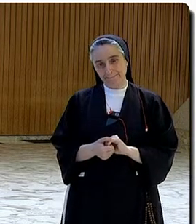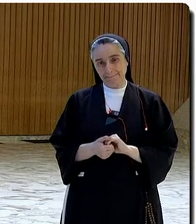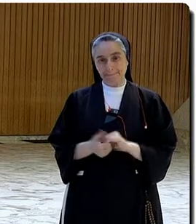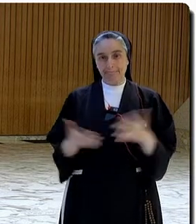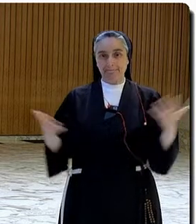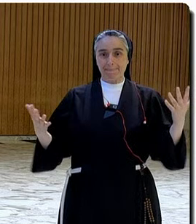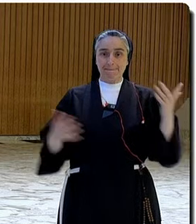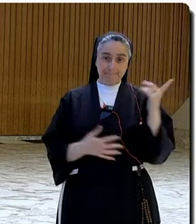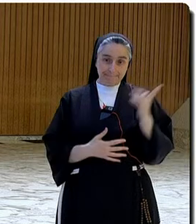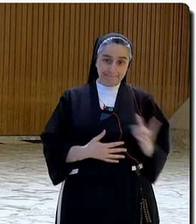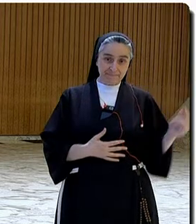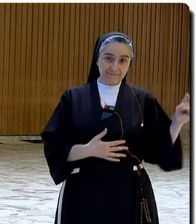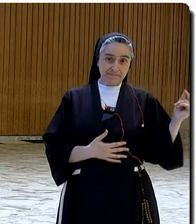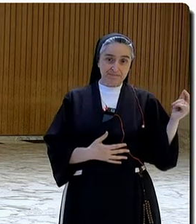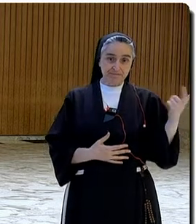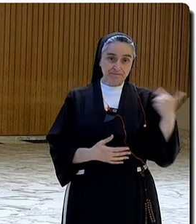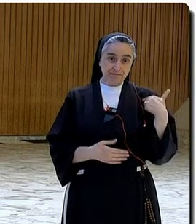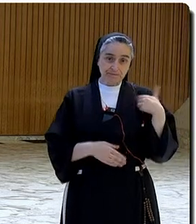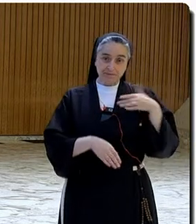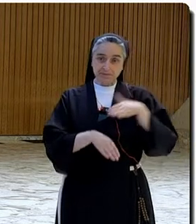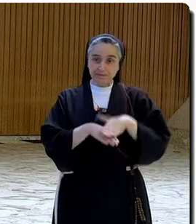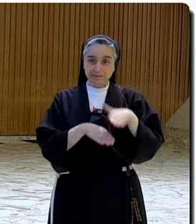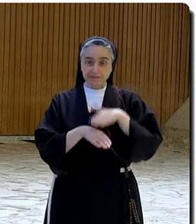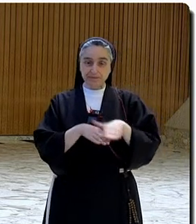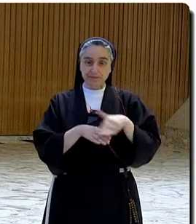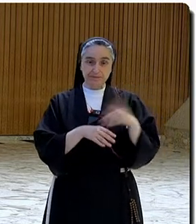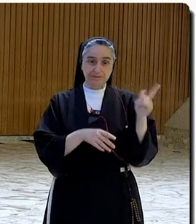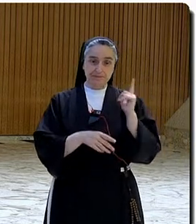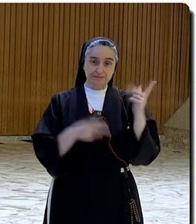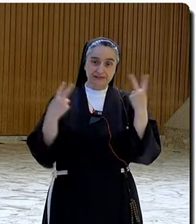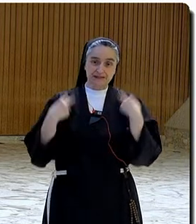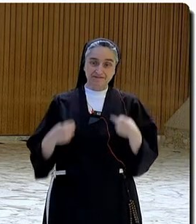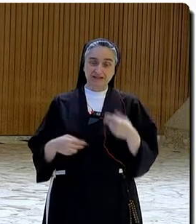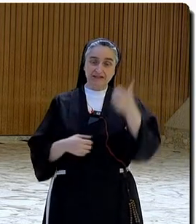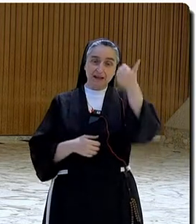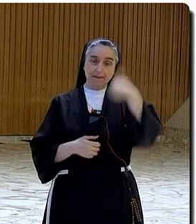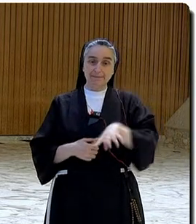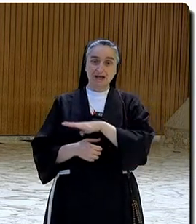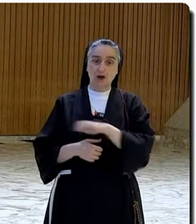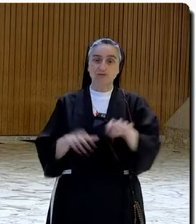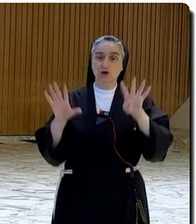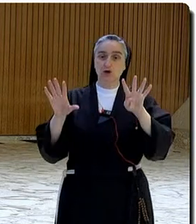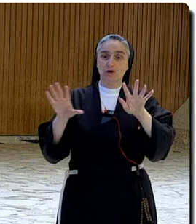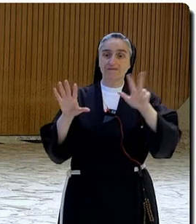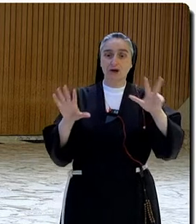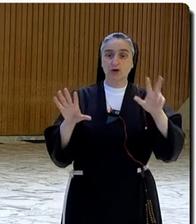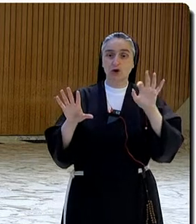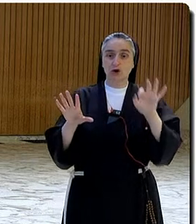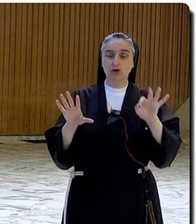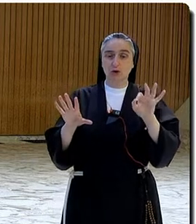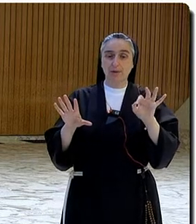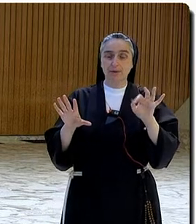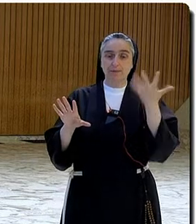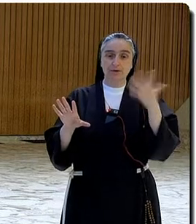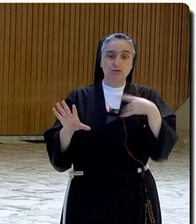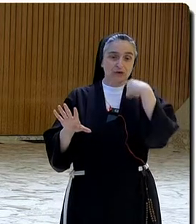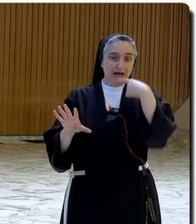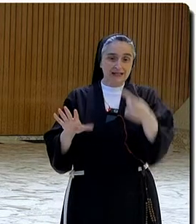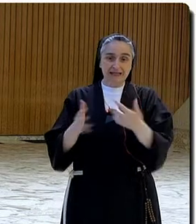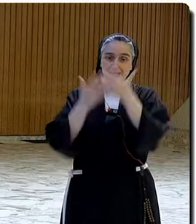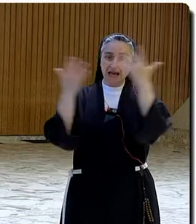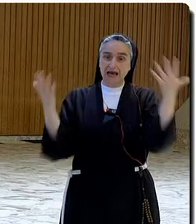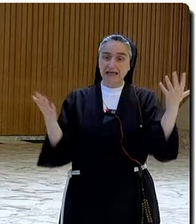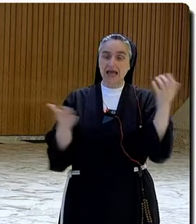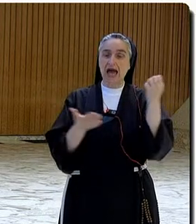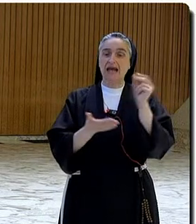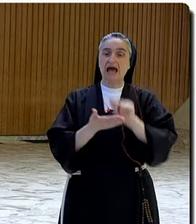Come coppia stiamo sperimentando nella nostra vita, fin dal 1998, ciò che viene descritto negli